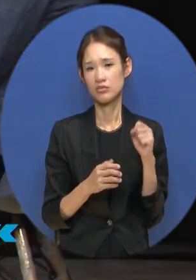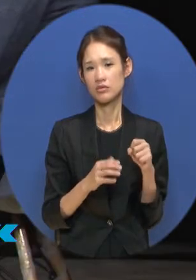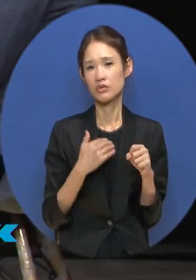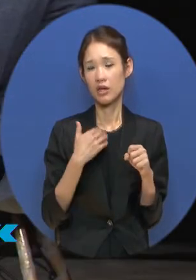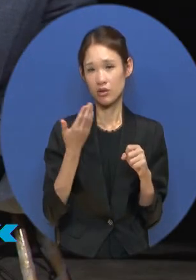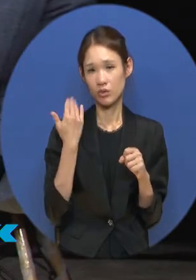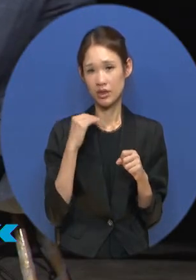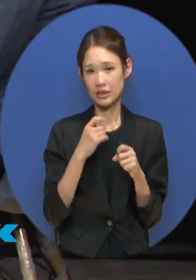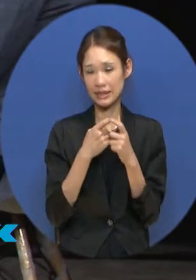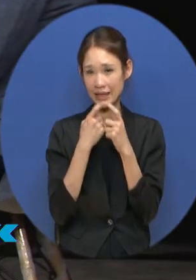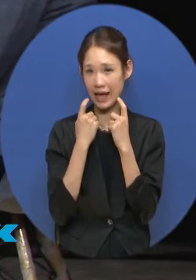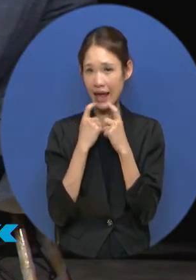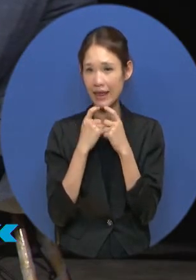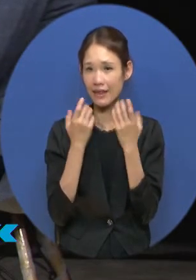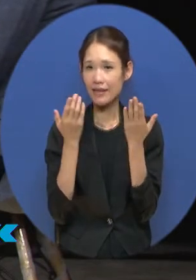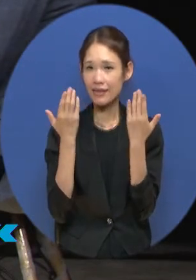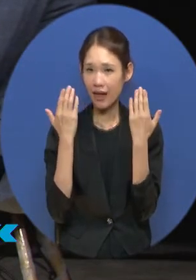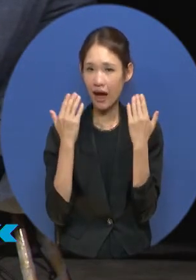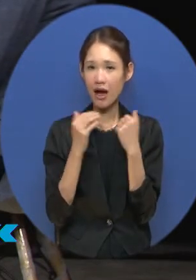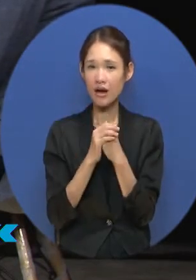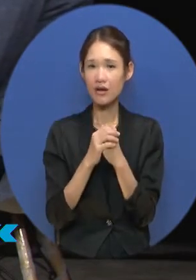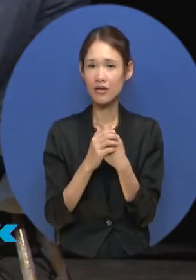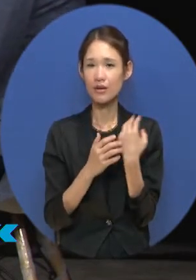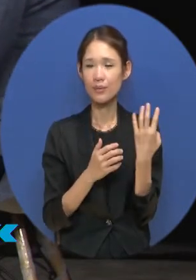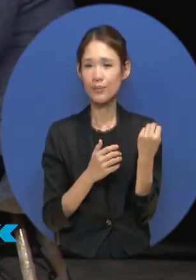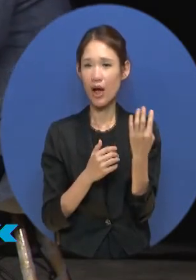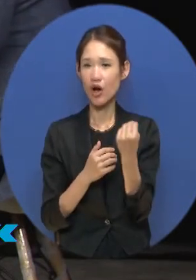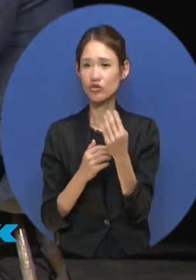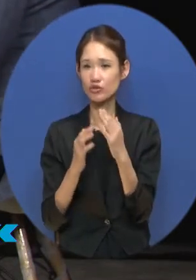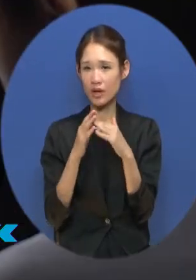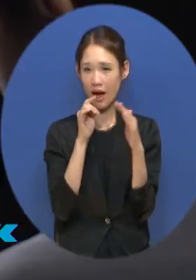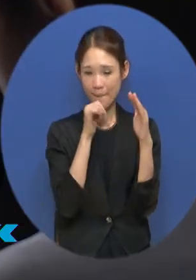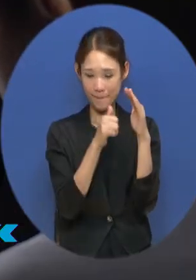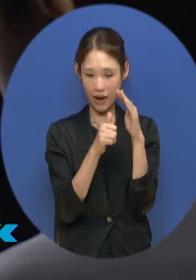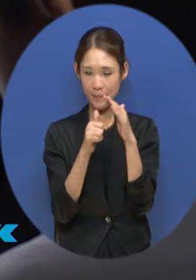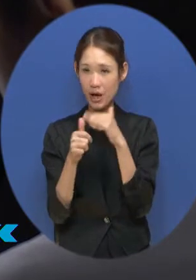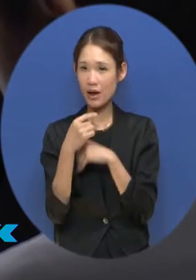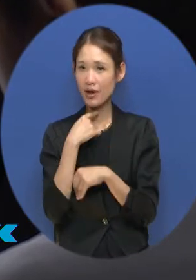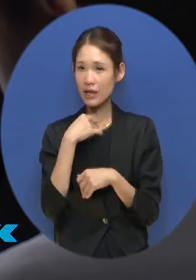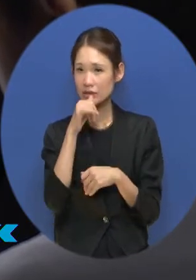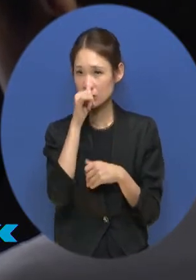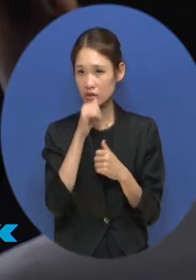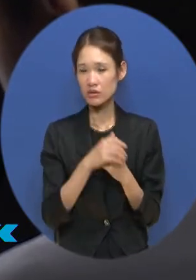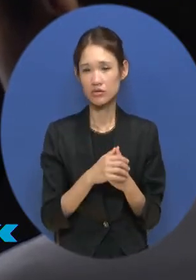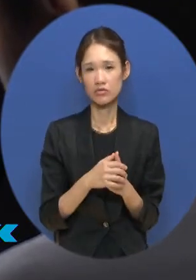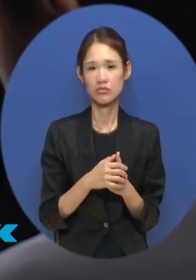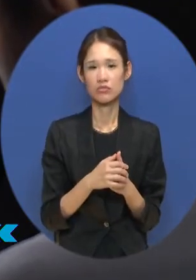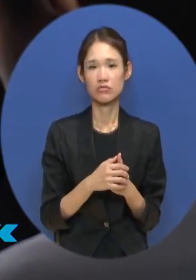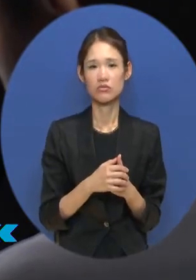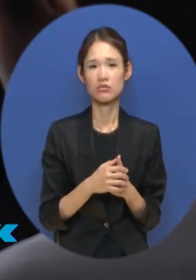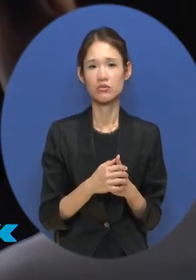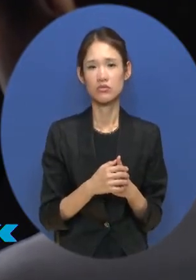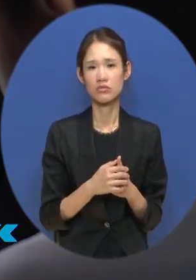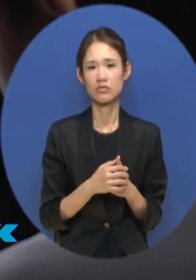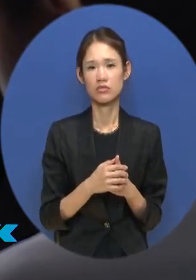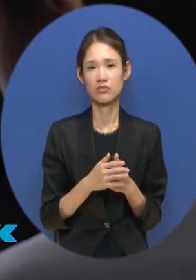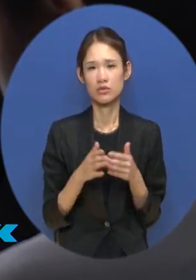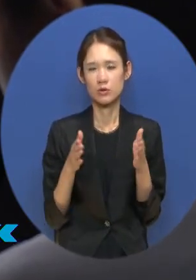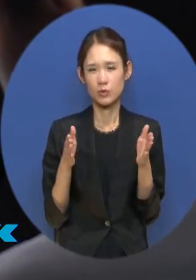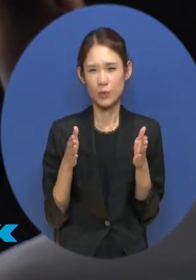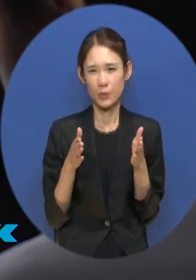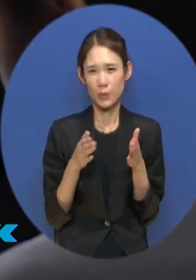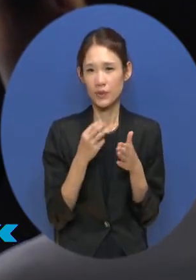최근에 학교 일부 사립학교 몇 군데를 방문한 적이 있었는데 네. 아무래도